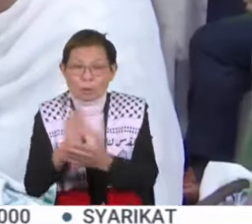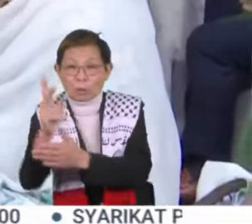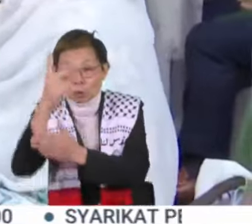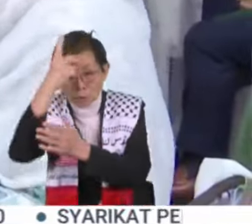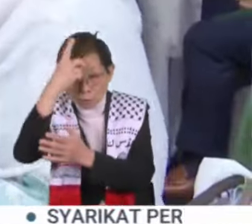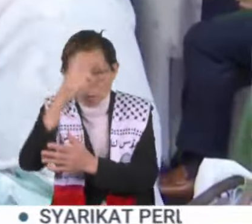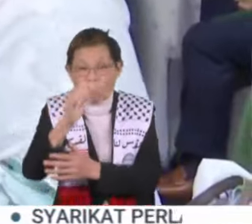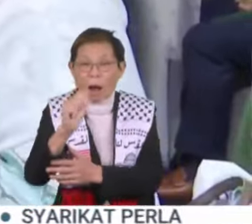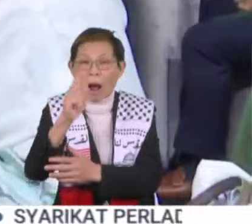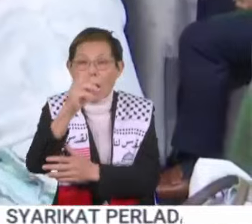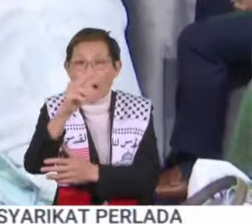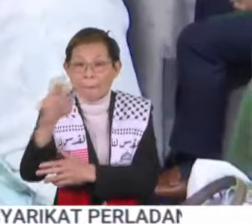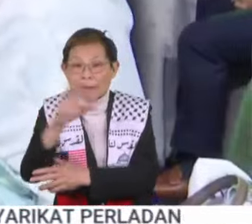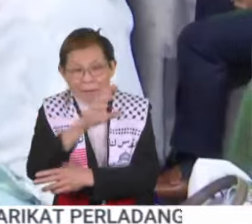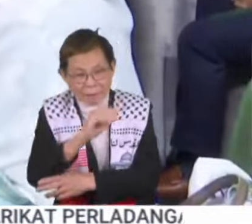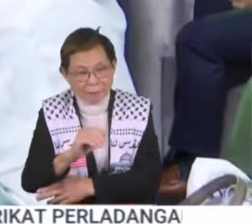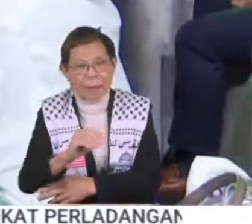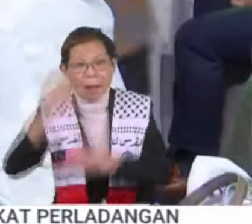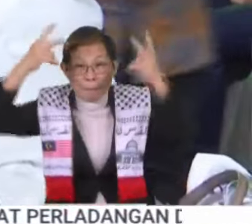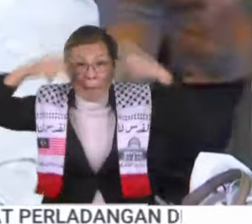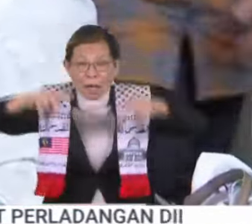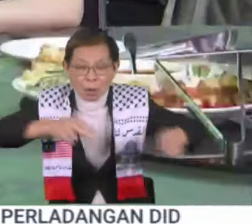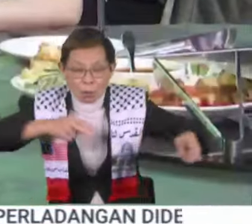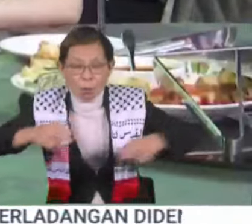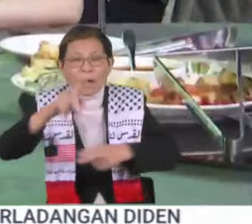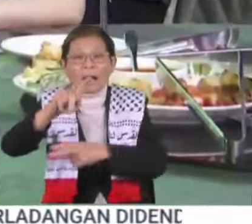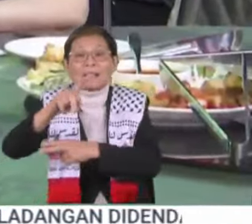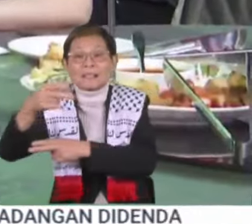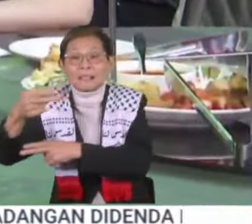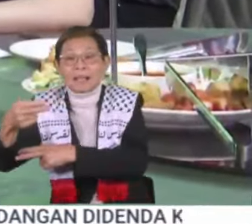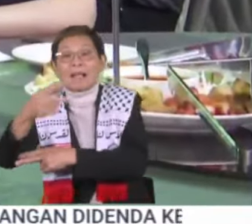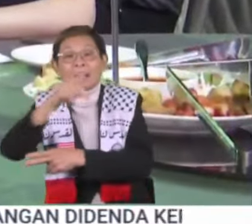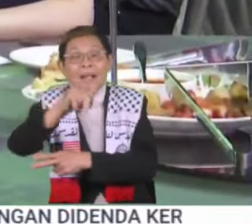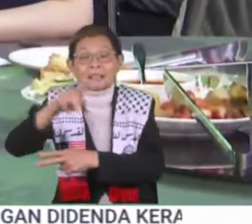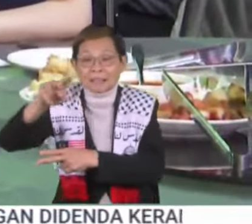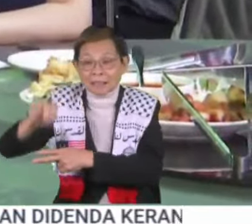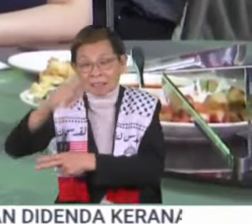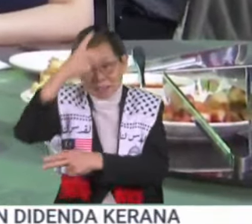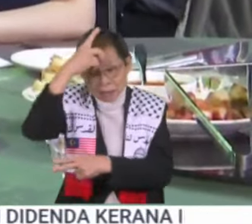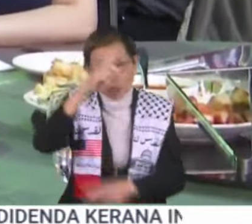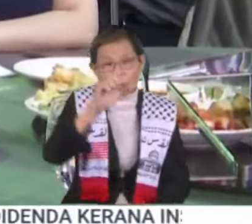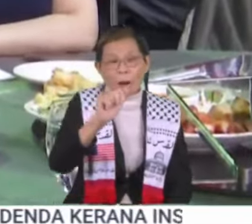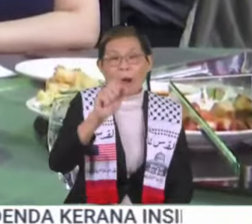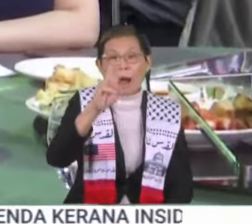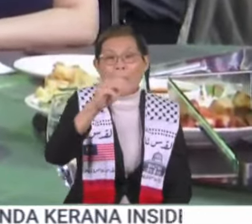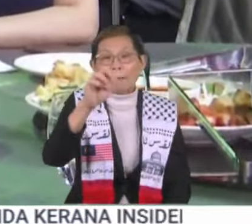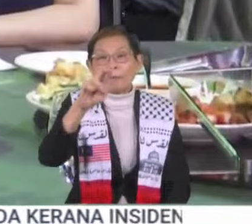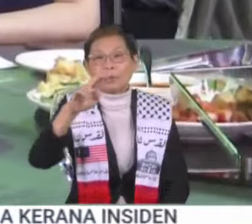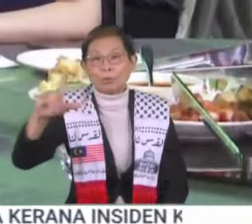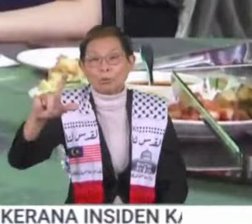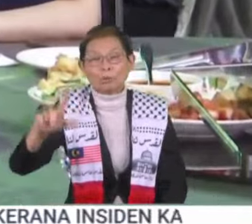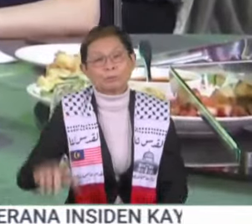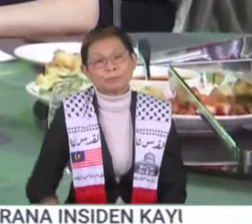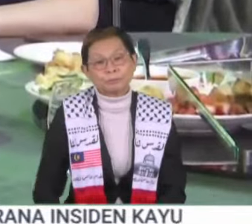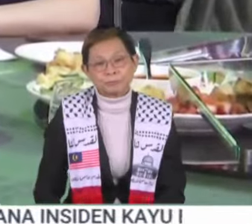Datuk Seri Amir Hamzah Azizan serta Pengarah Urusan Khazanah Nasional Datuk Amirul Faisal Wan Zahir.